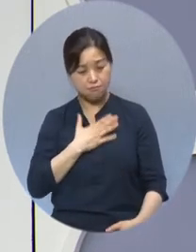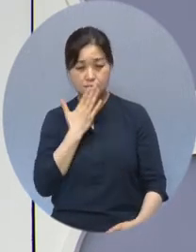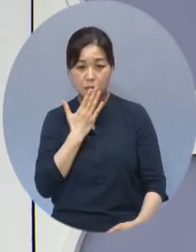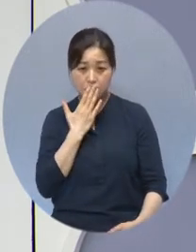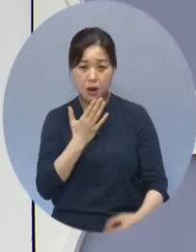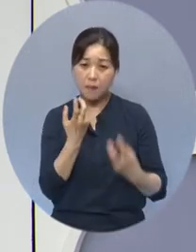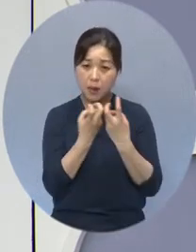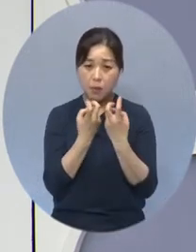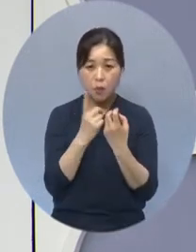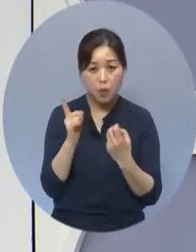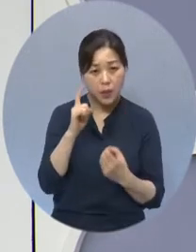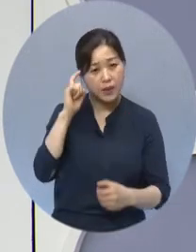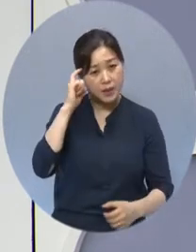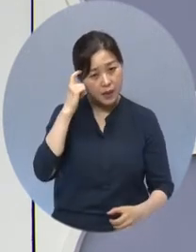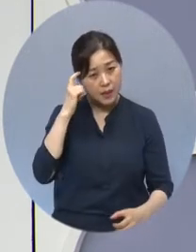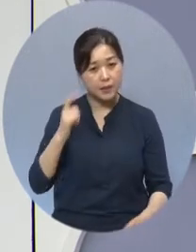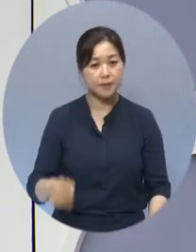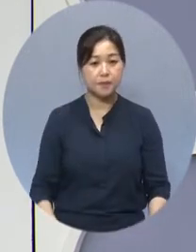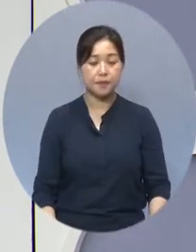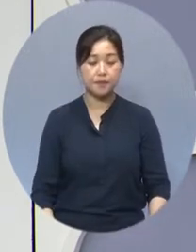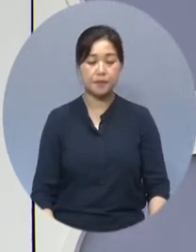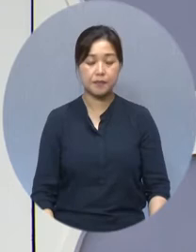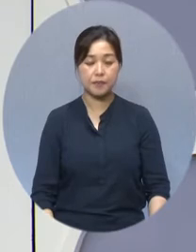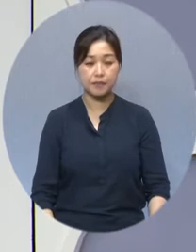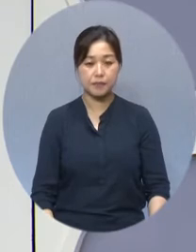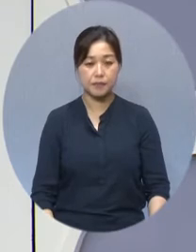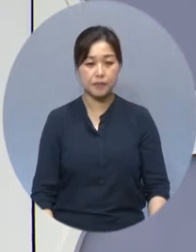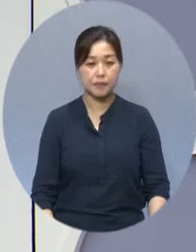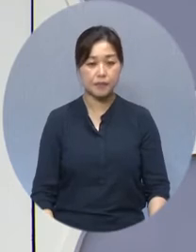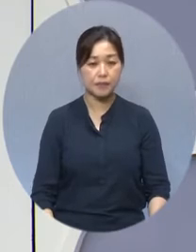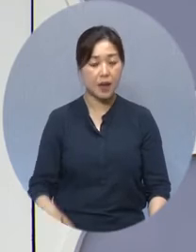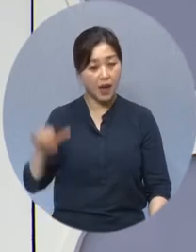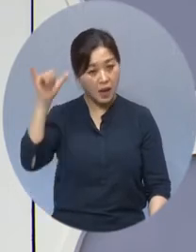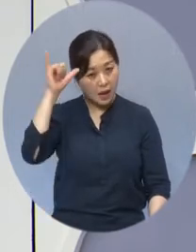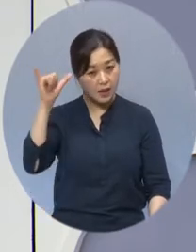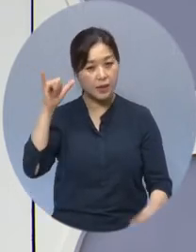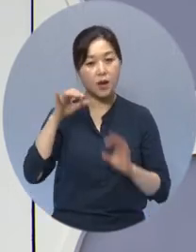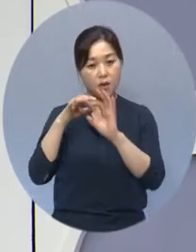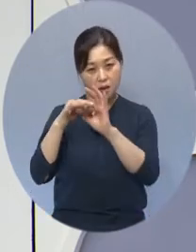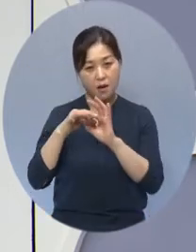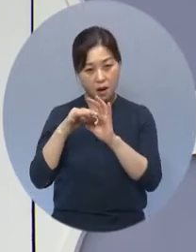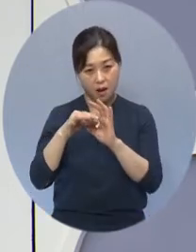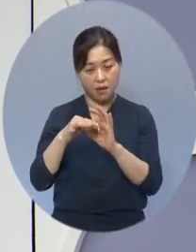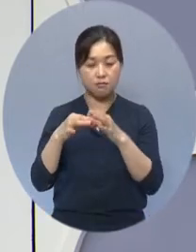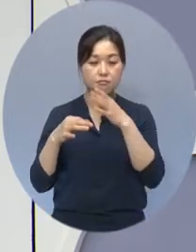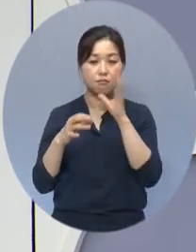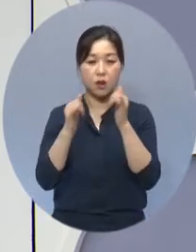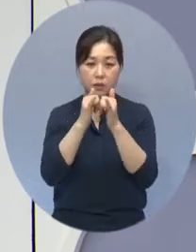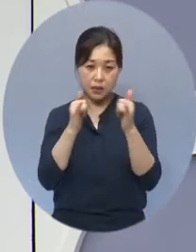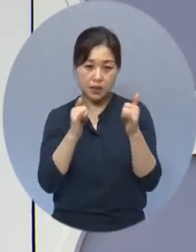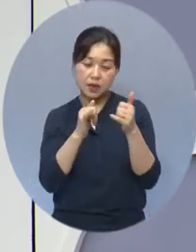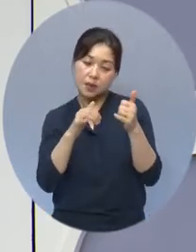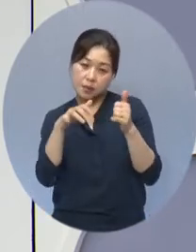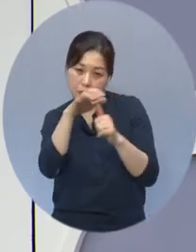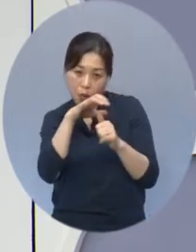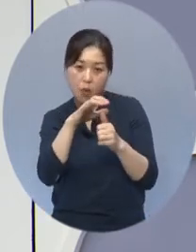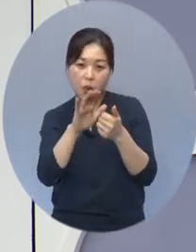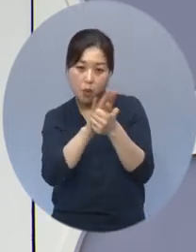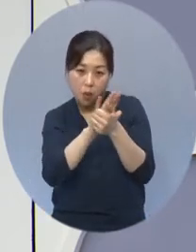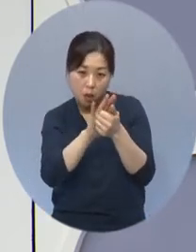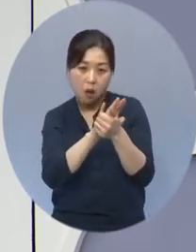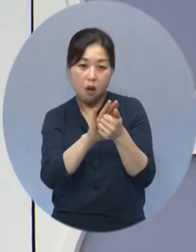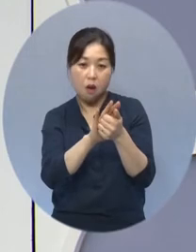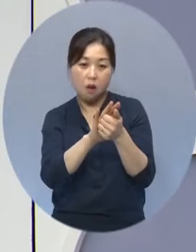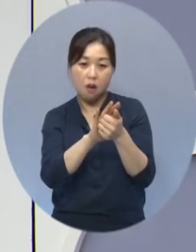하고 생각한 것이 이제 저희들이 AI를 이용한 어르신들의 케어 이것을 지금 현재